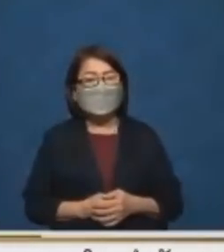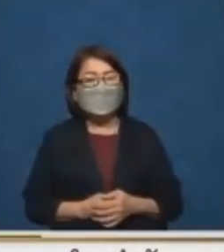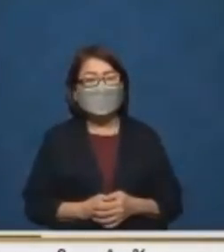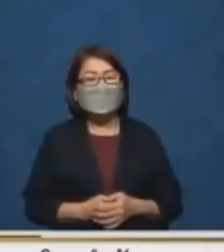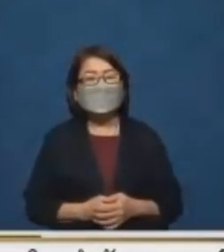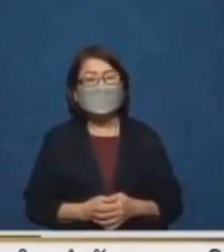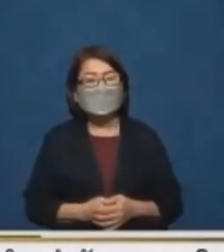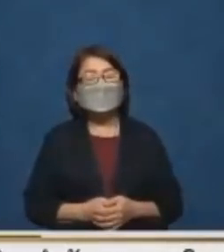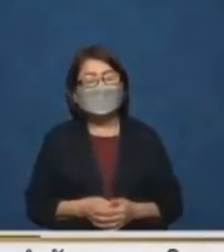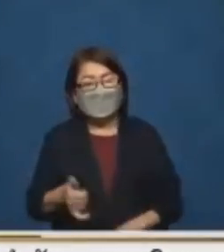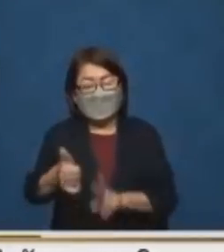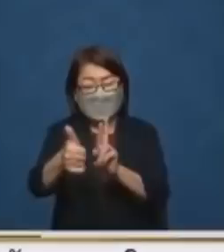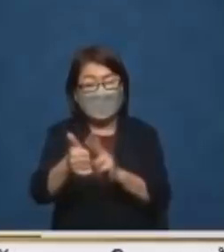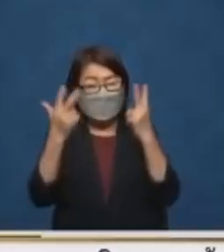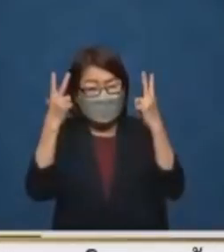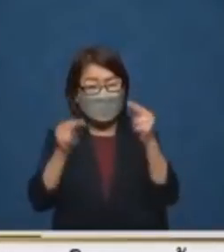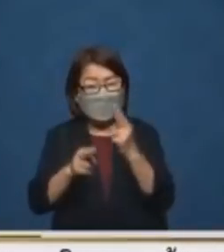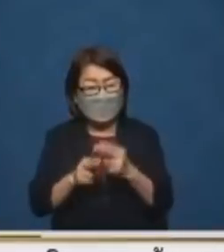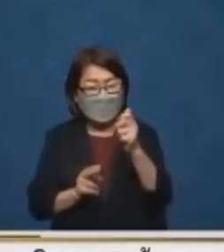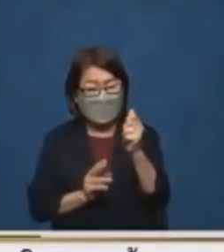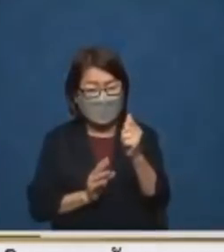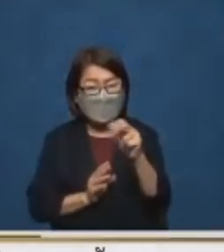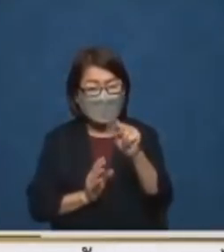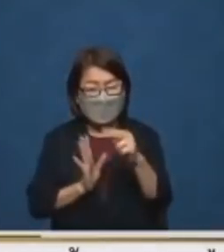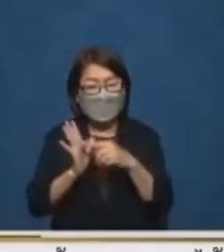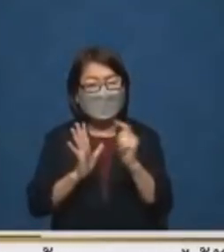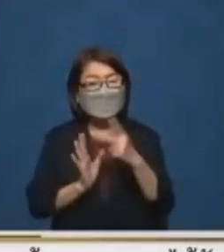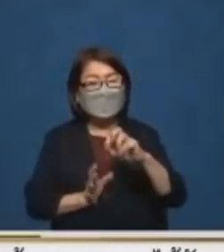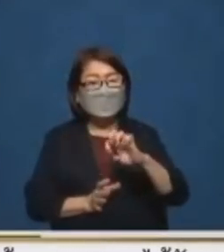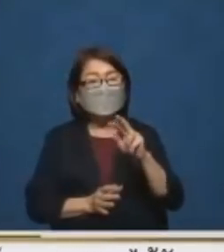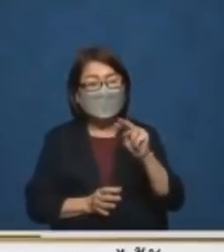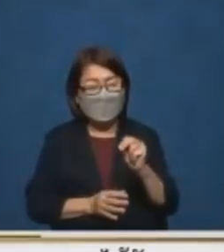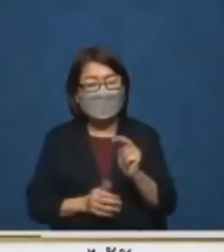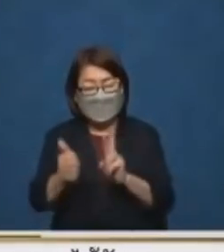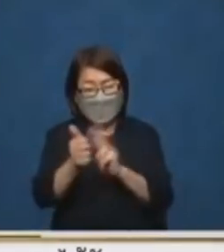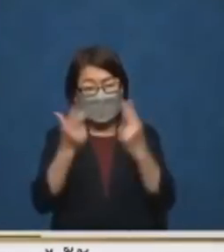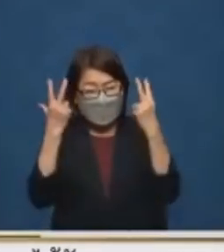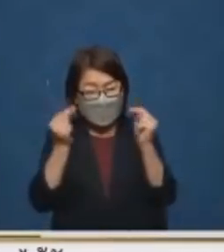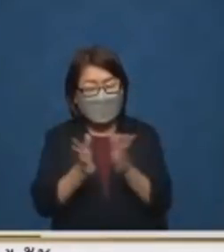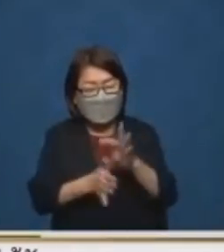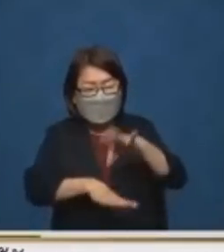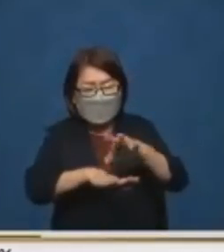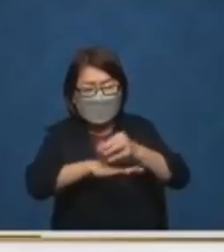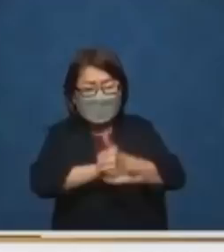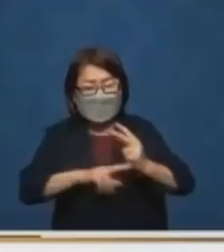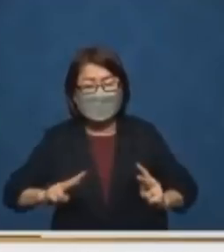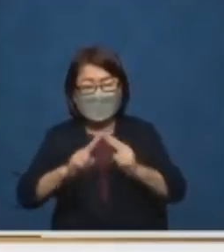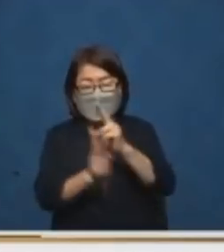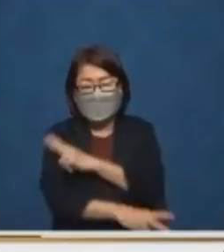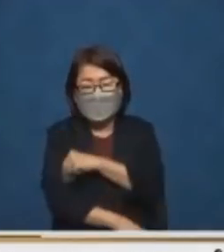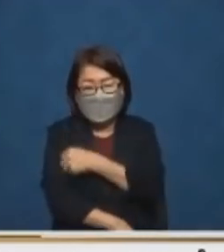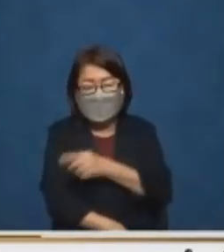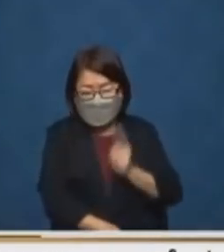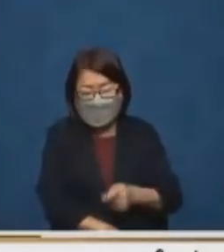หน้ายอนุธินชานวีล mortalรองนา accessibility และล้ตี วาการกระสวงสาธนาสุขขาดซึ่งองค